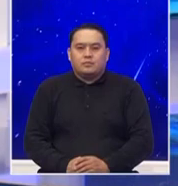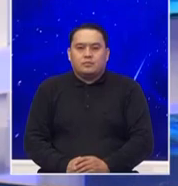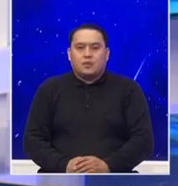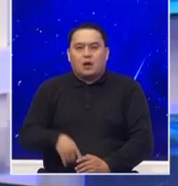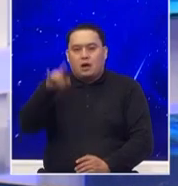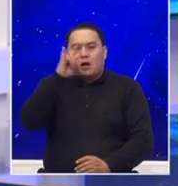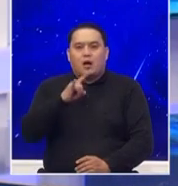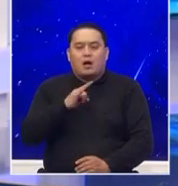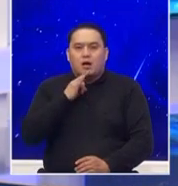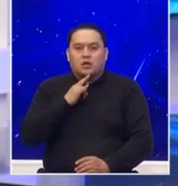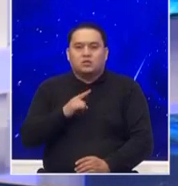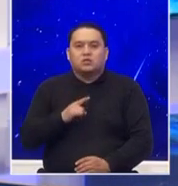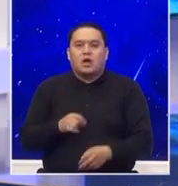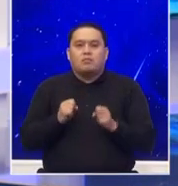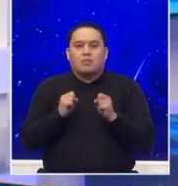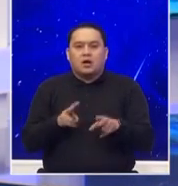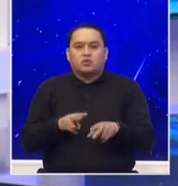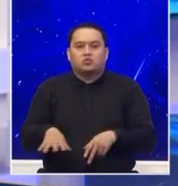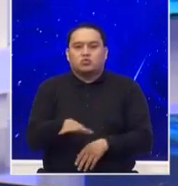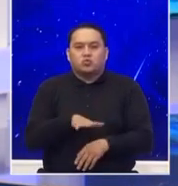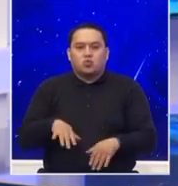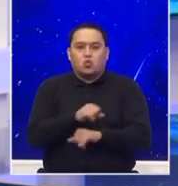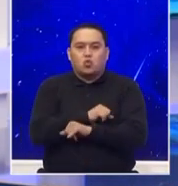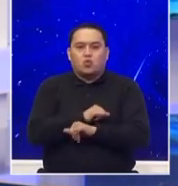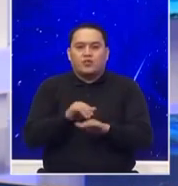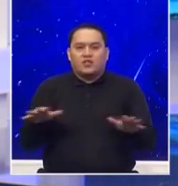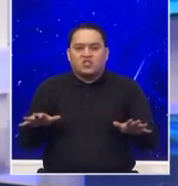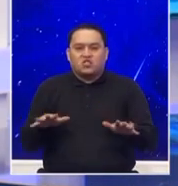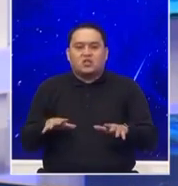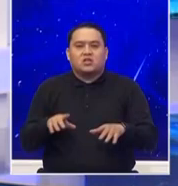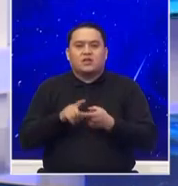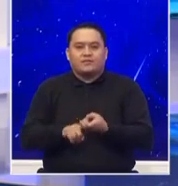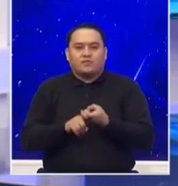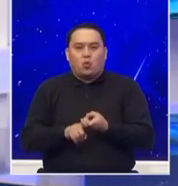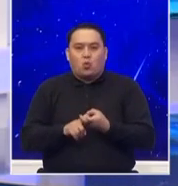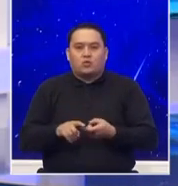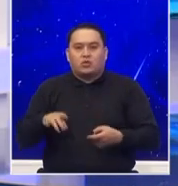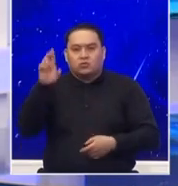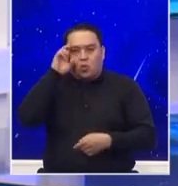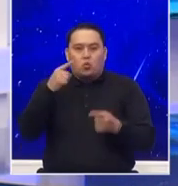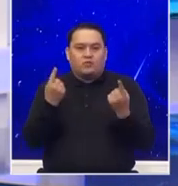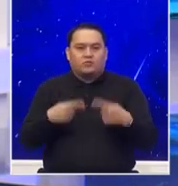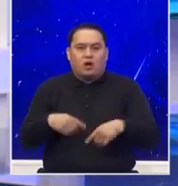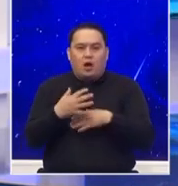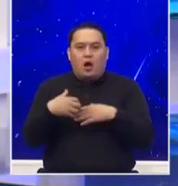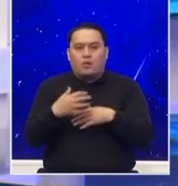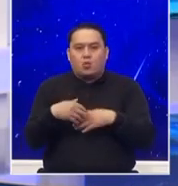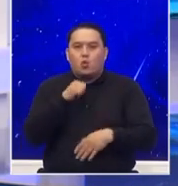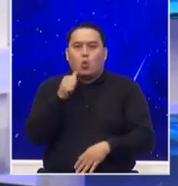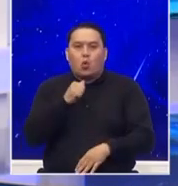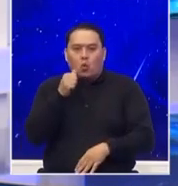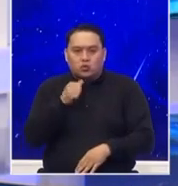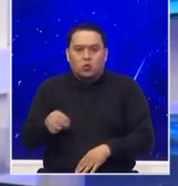Казахстан переместился из зеленой в желтую зону по темпам распространения коронавируса. Эпидситуация в стране ухудшается. Акмолинская